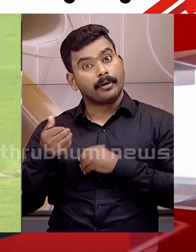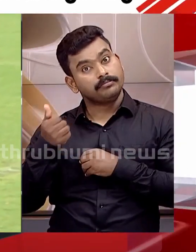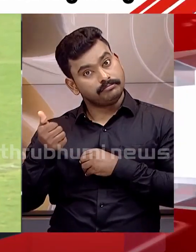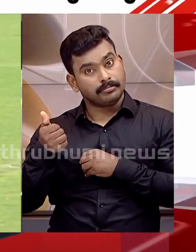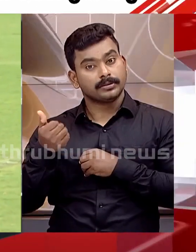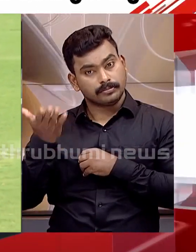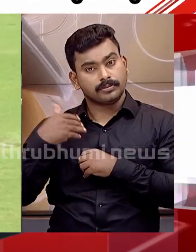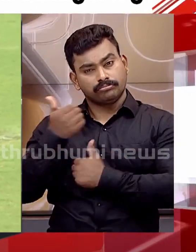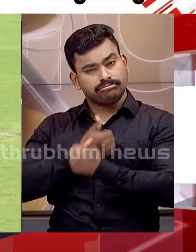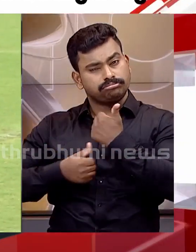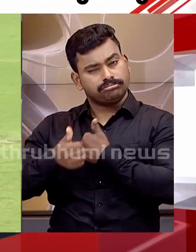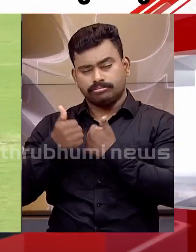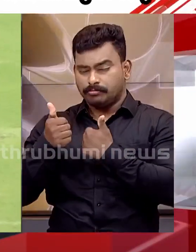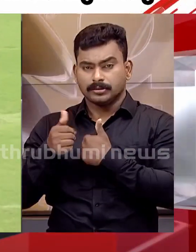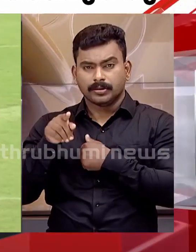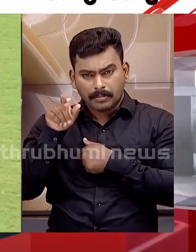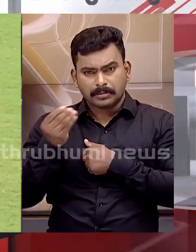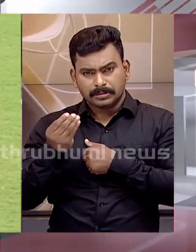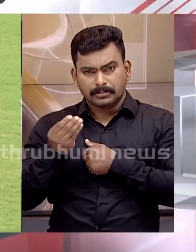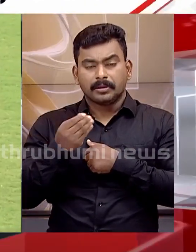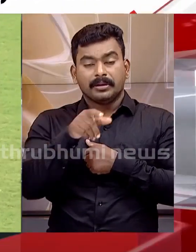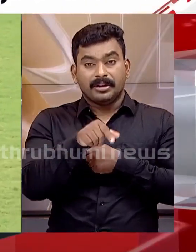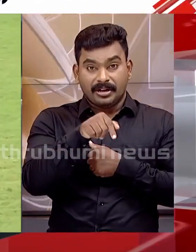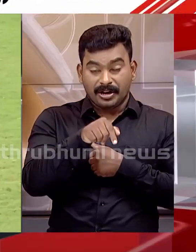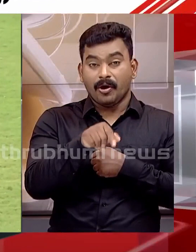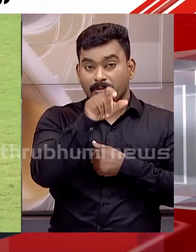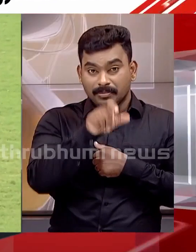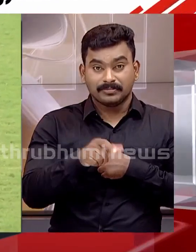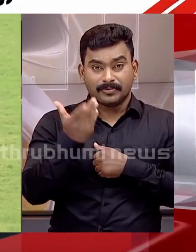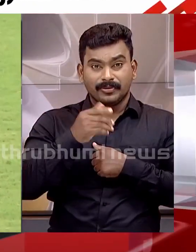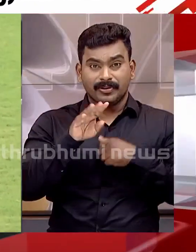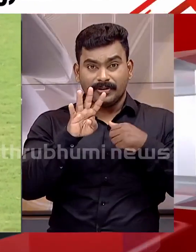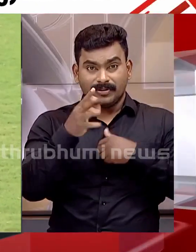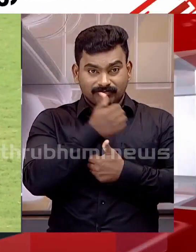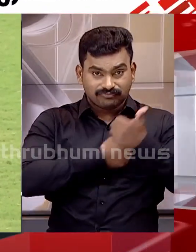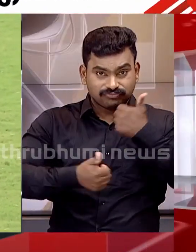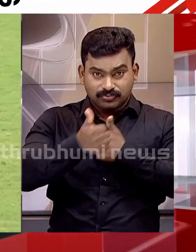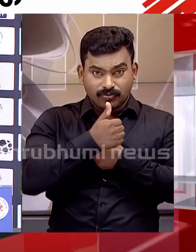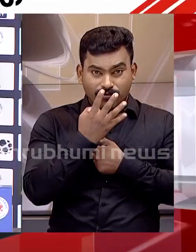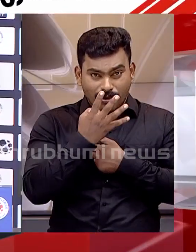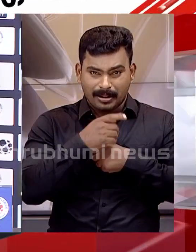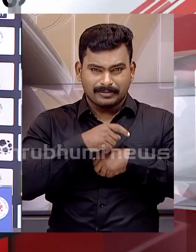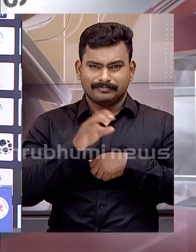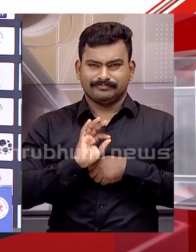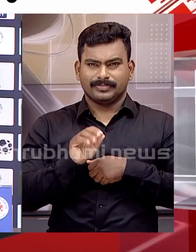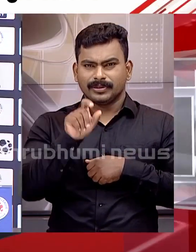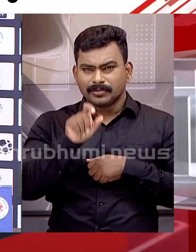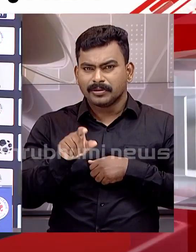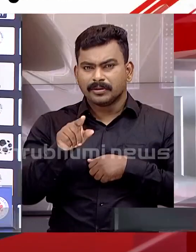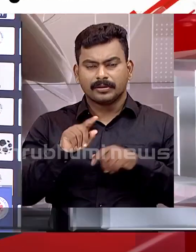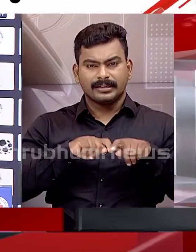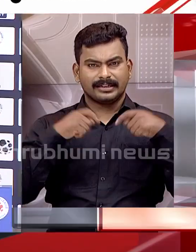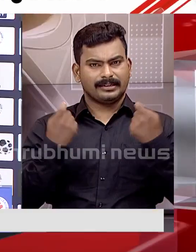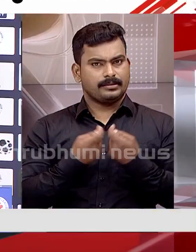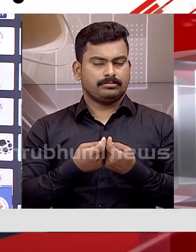കഴിഞ്ഞ സീസണിലെ വിലക്ക് തുടരുന്ന ഇവാൻ വുക്കമനോവിച്ച് ഈ സീസണിലെ ആദ്യ 4 മത്സരങ്ങളിലും ഡഗ്ഔട്ടിലുണ്ടാകില്ല. അത് നമ്മുടെ ഹോം ടീമാണ്, അപ്പോൾ